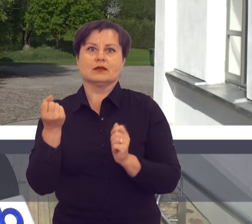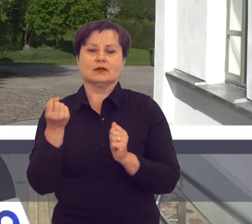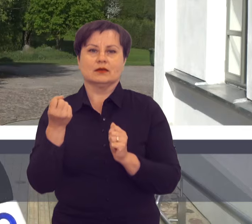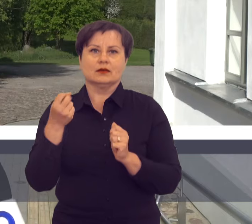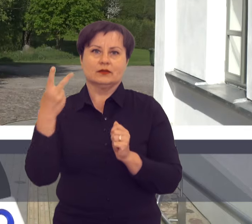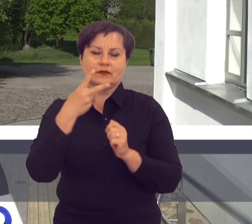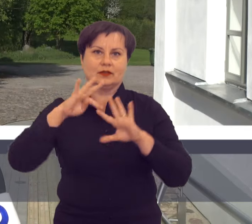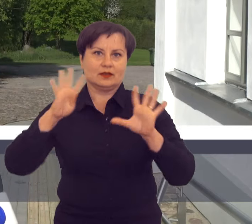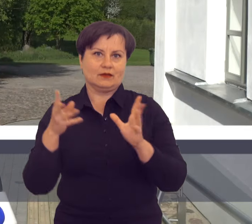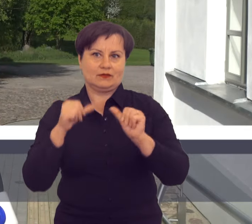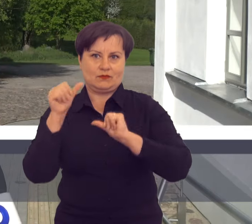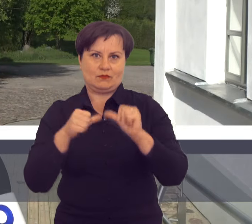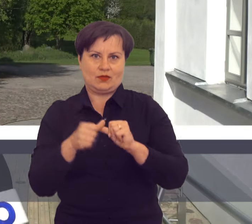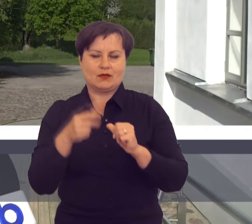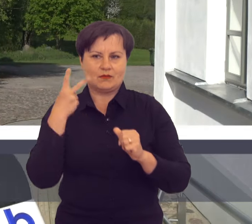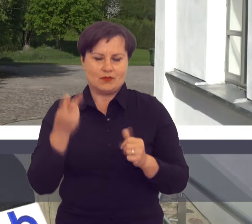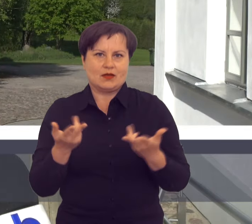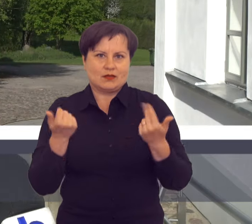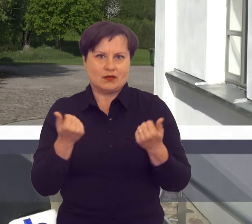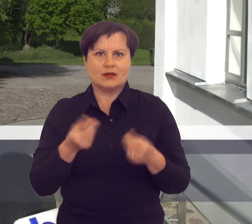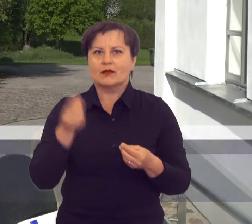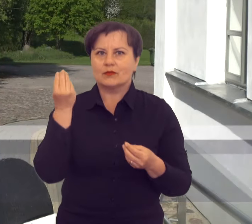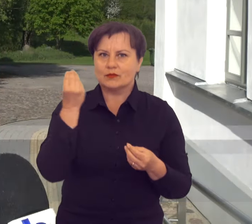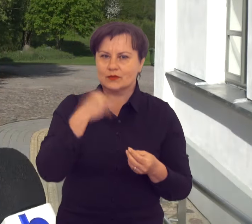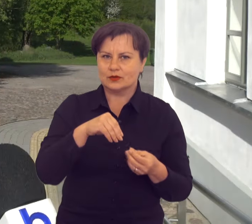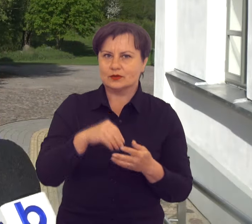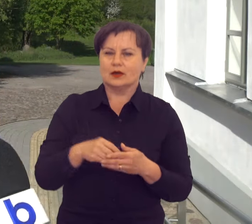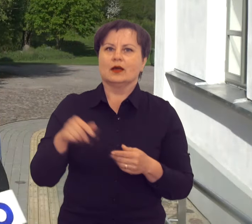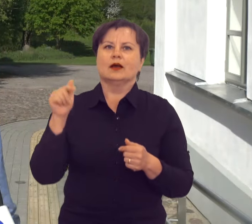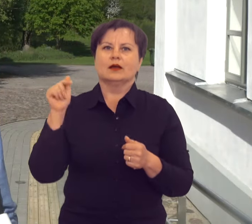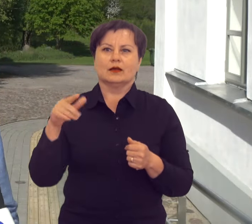kad veža, nes atsižvelgiant į registraciją, kuri buvo